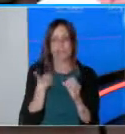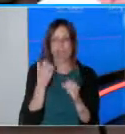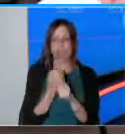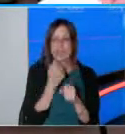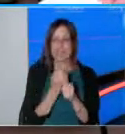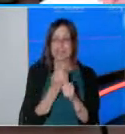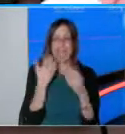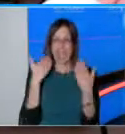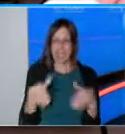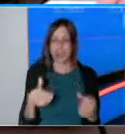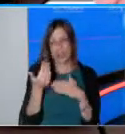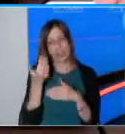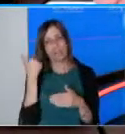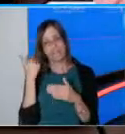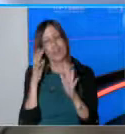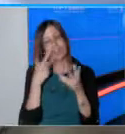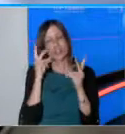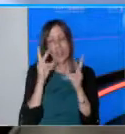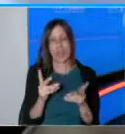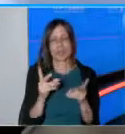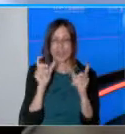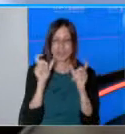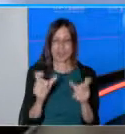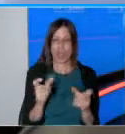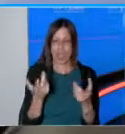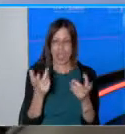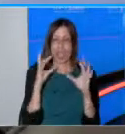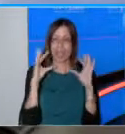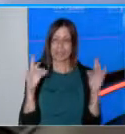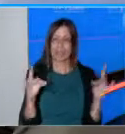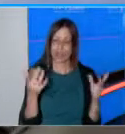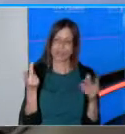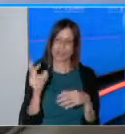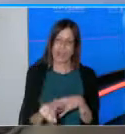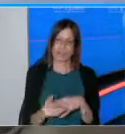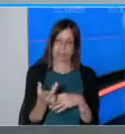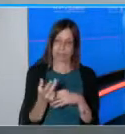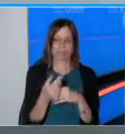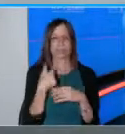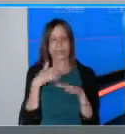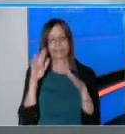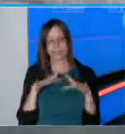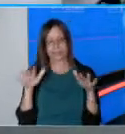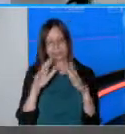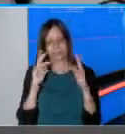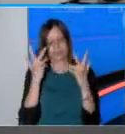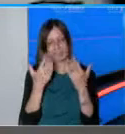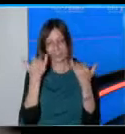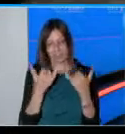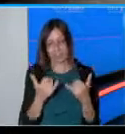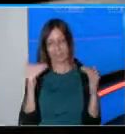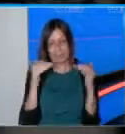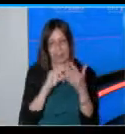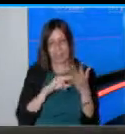את ההגבלות האלה קודם, יכול להיות שהיינו יכולים למנוע הדבקות ומוות. אז בואי נרגיע את הציבור. כרגע, לפי